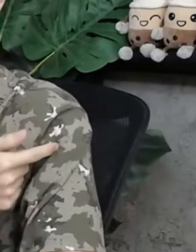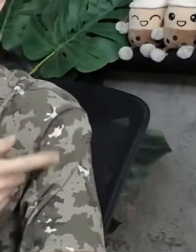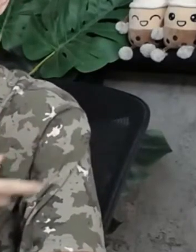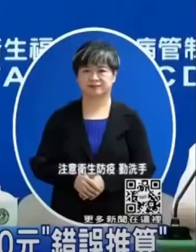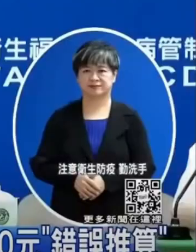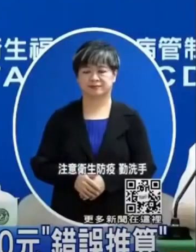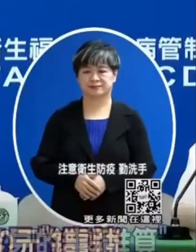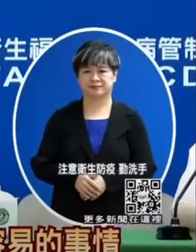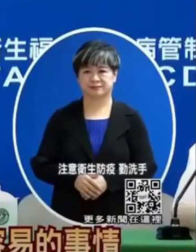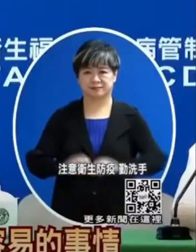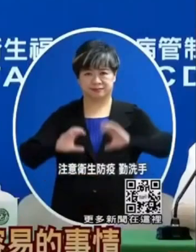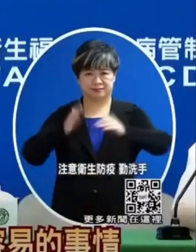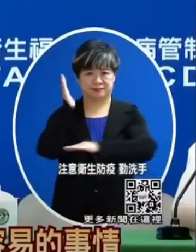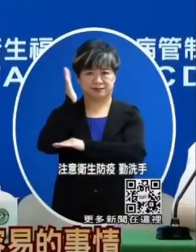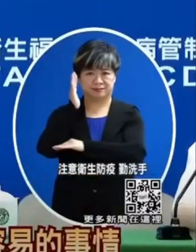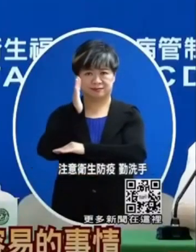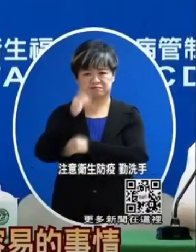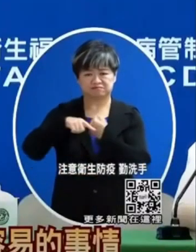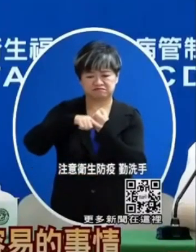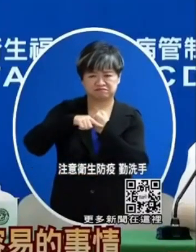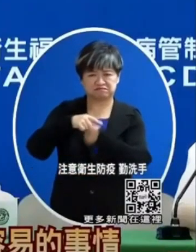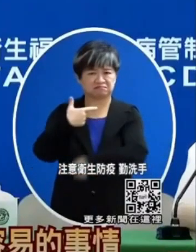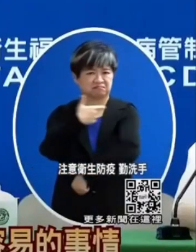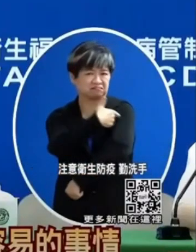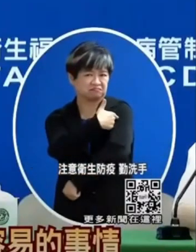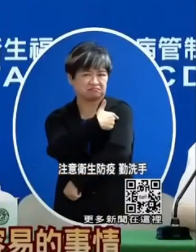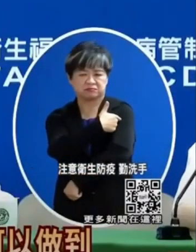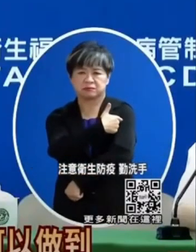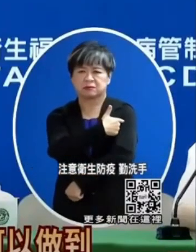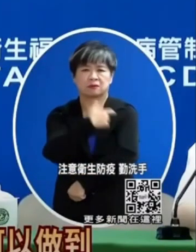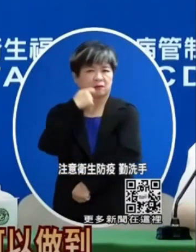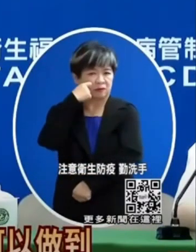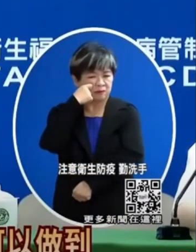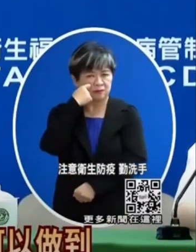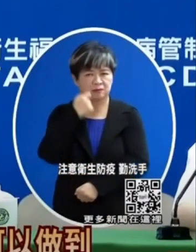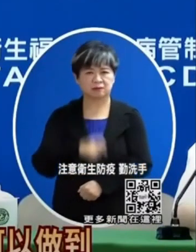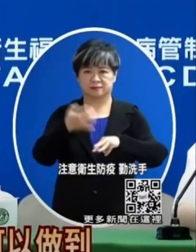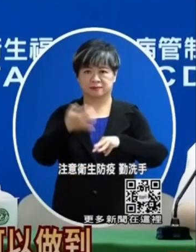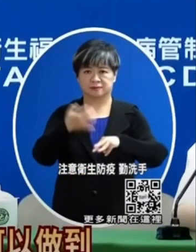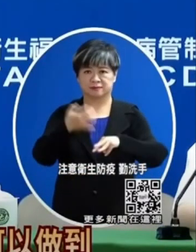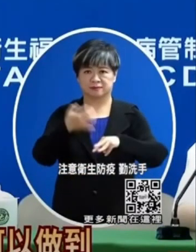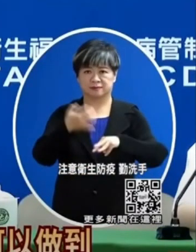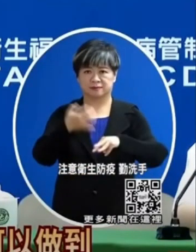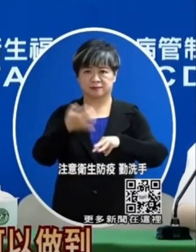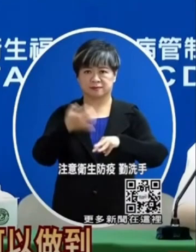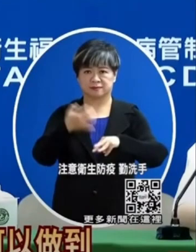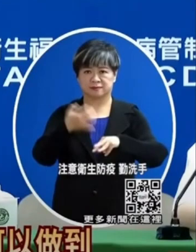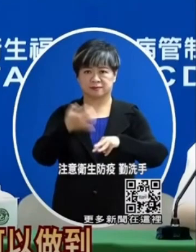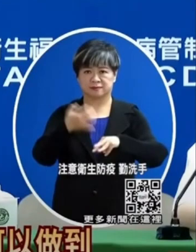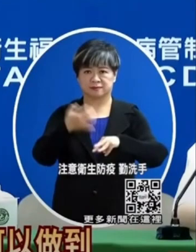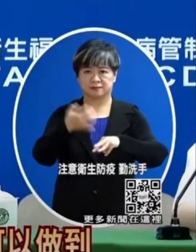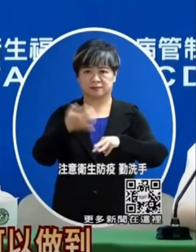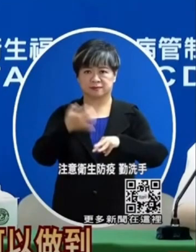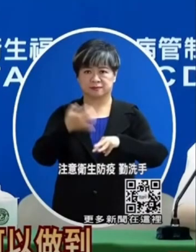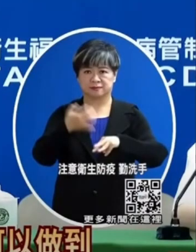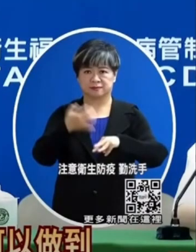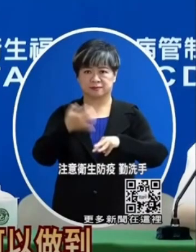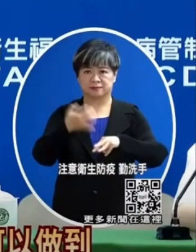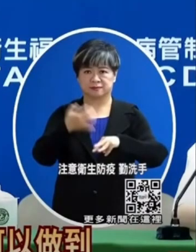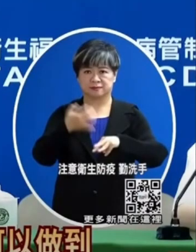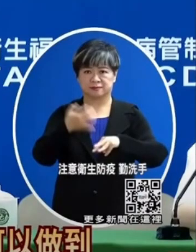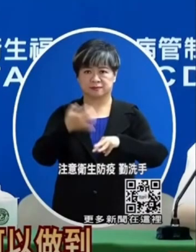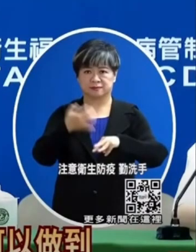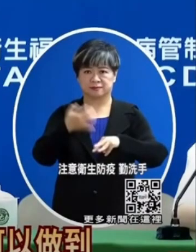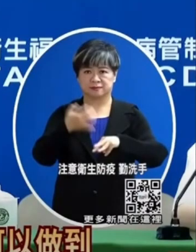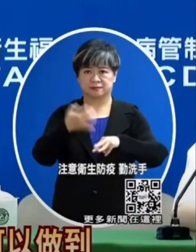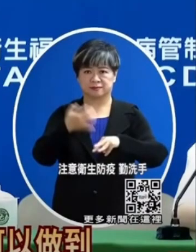没有效的。 国家发展疫苗是很不容易的事情哦，只有很少数的国家可以做到， 很不容易。对啊，很少数国家可以说做